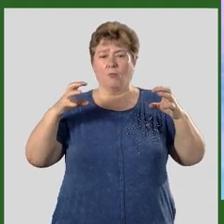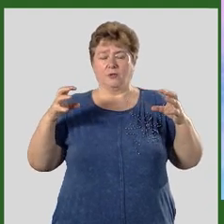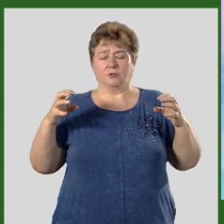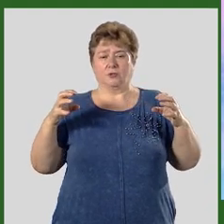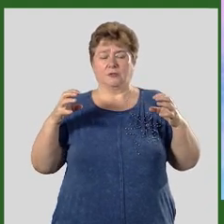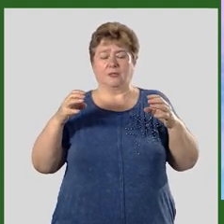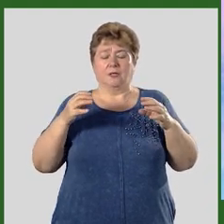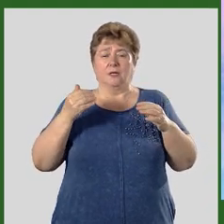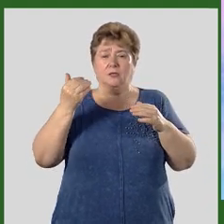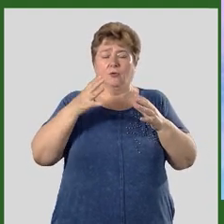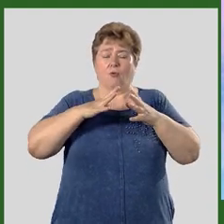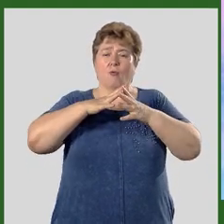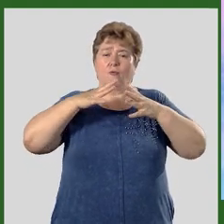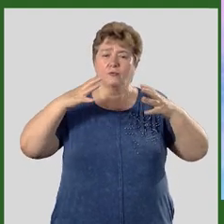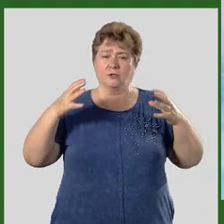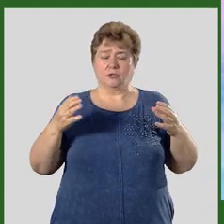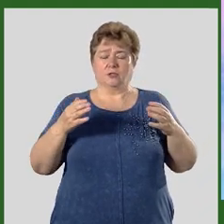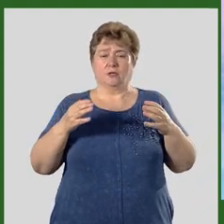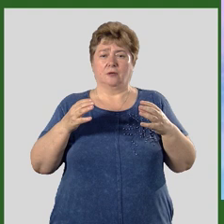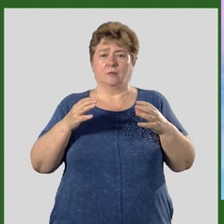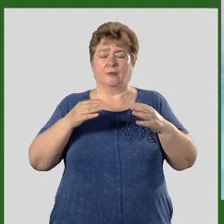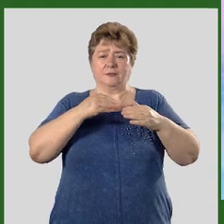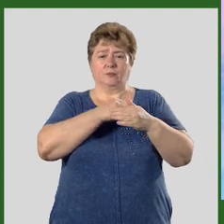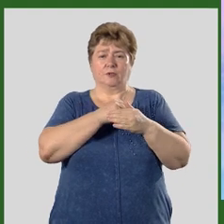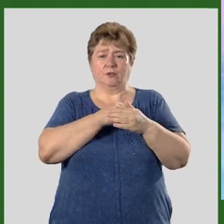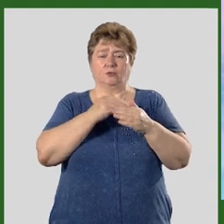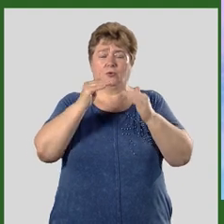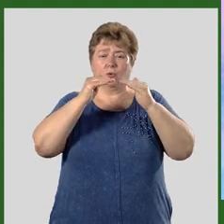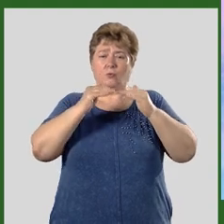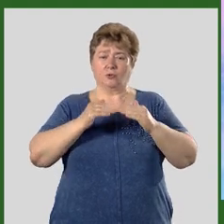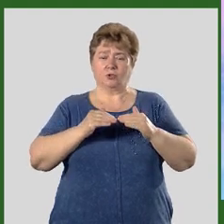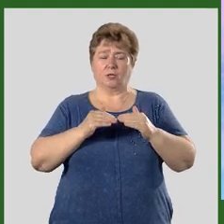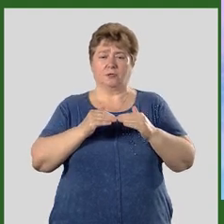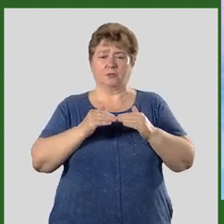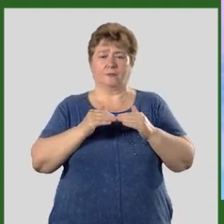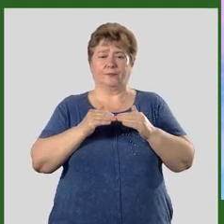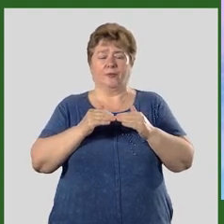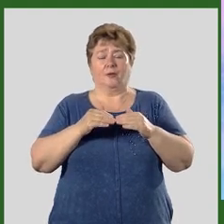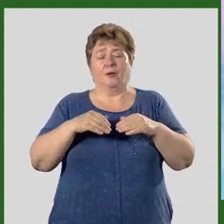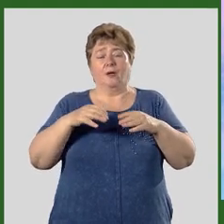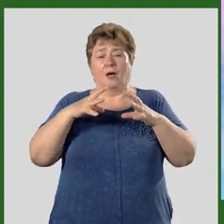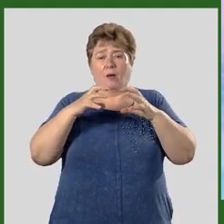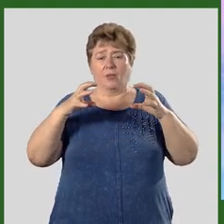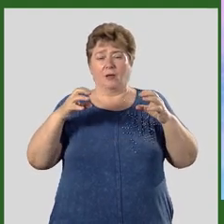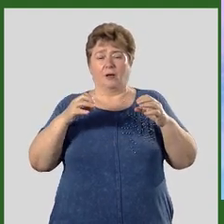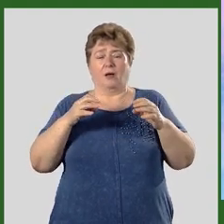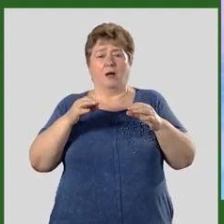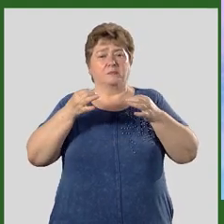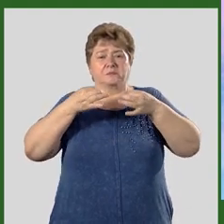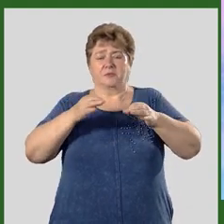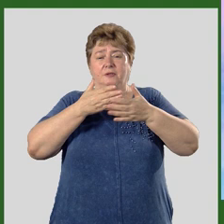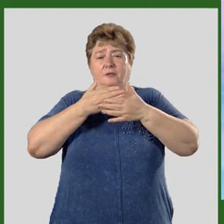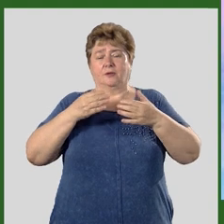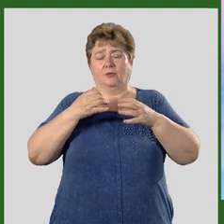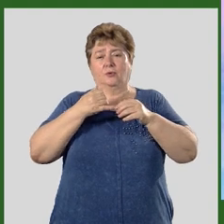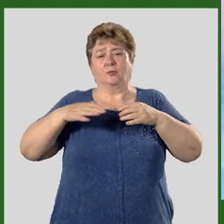Облачность. С ее увеличением температура уменьшается, так как облака не позволяют